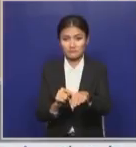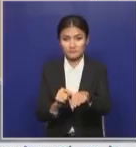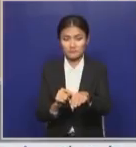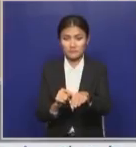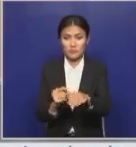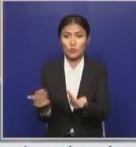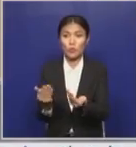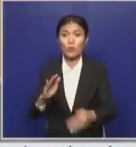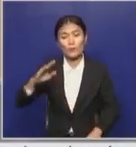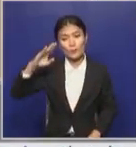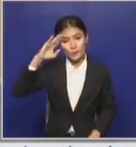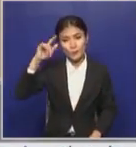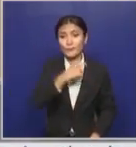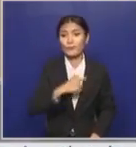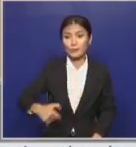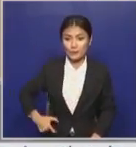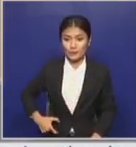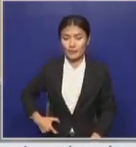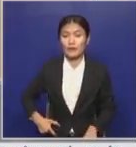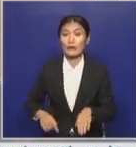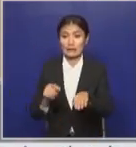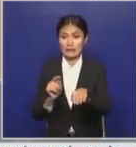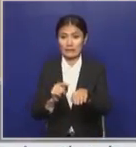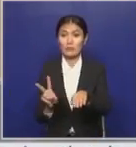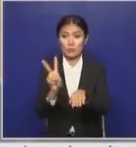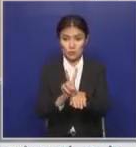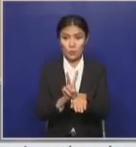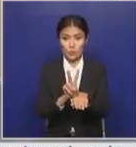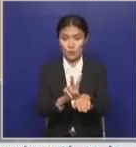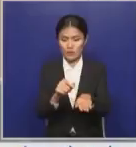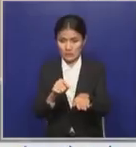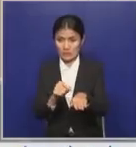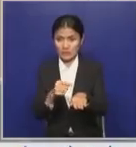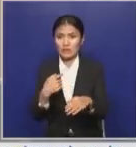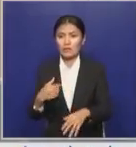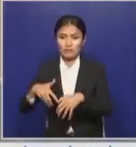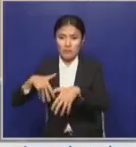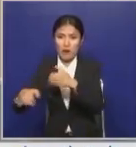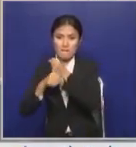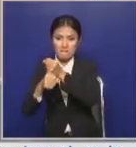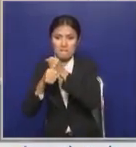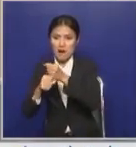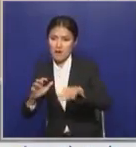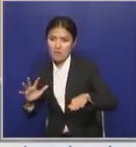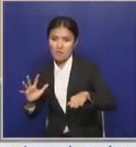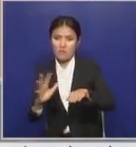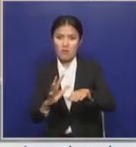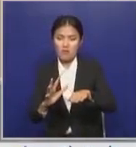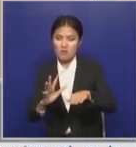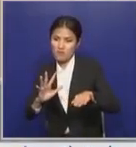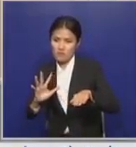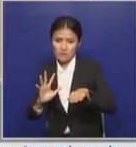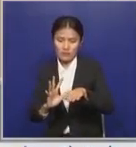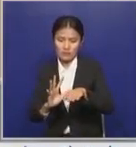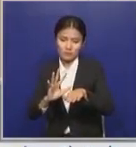พระลูกยาเธอเจ้าฟ้าทีปังกรรัศมีโชติตัวคะโดยผู้ชมรมบังอาจกลุ้มรุมล้อม